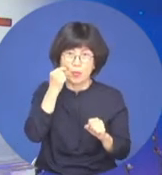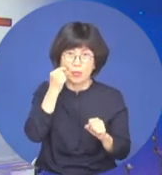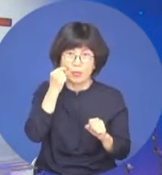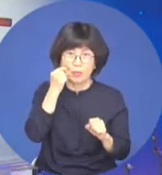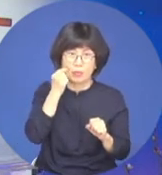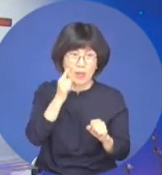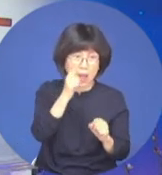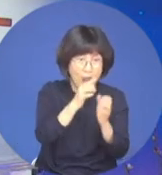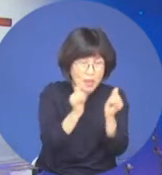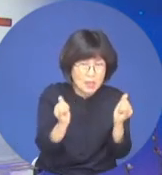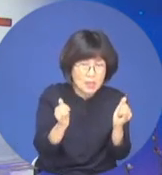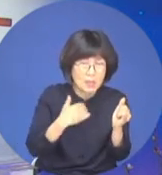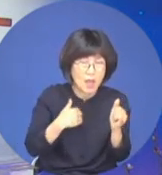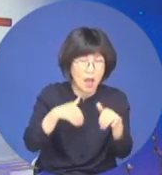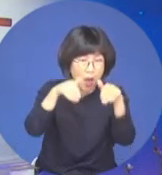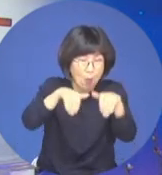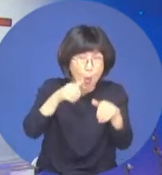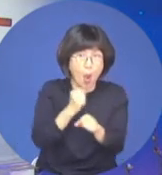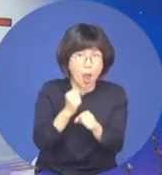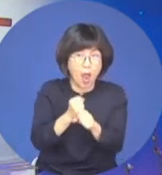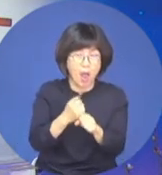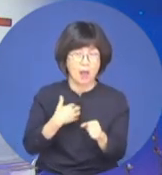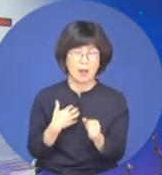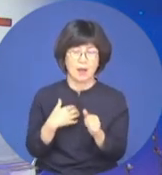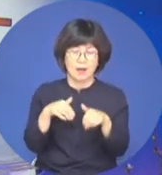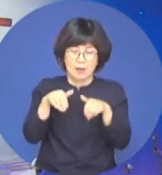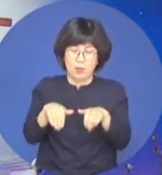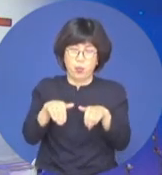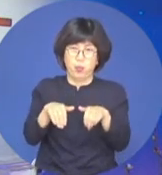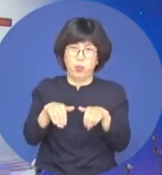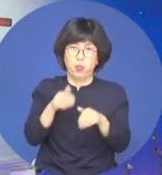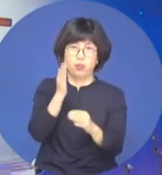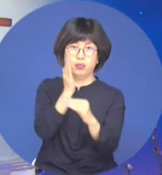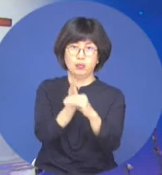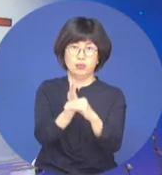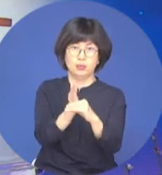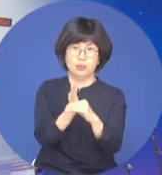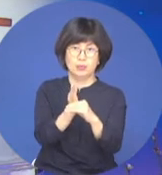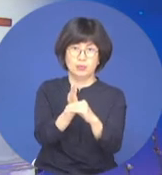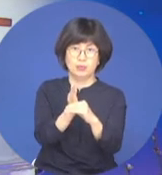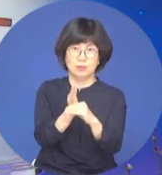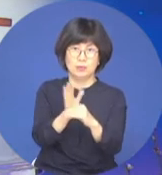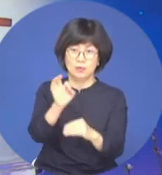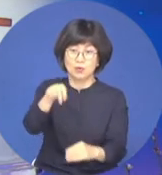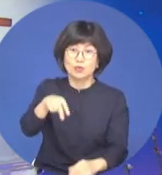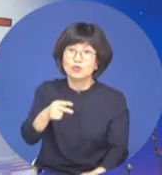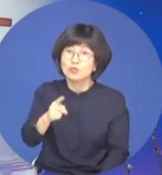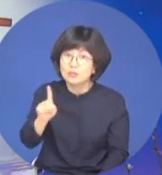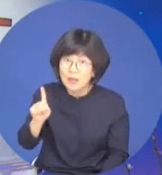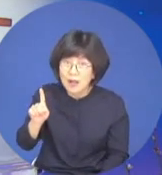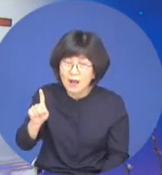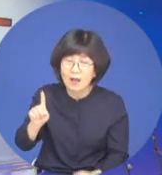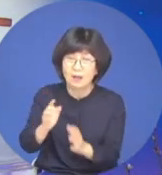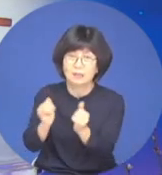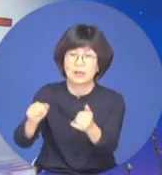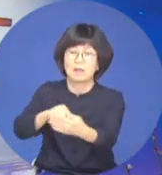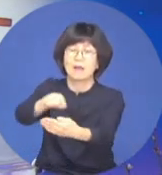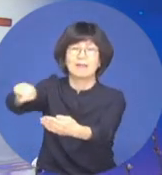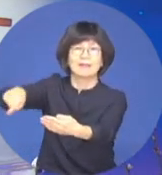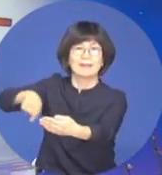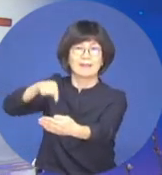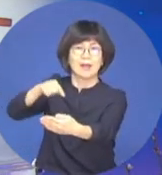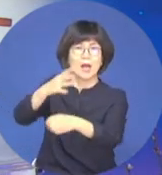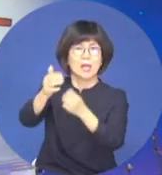삼아가지고 꼼짝 못하게 만든 것. 크게는 바벨론이 유다를 포로로 삼았고, 유다 내에도 하나님을 떠난